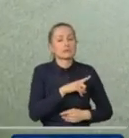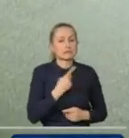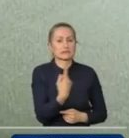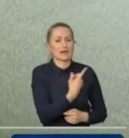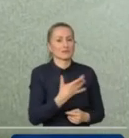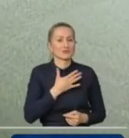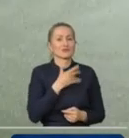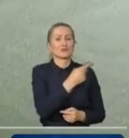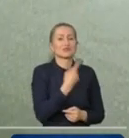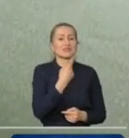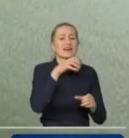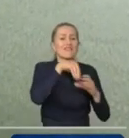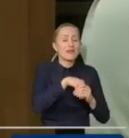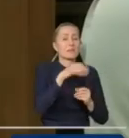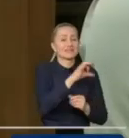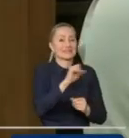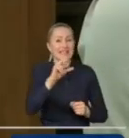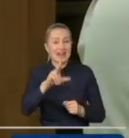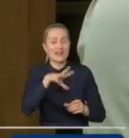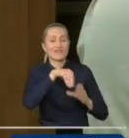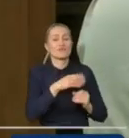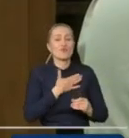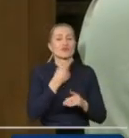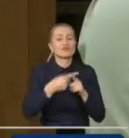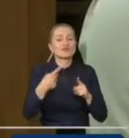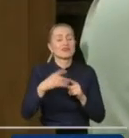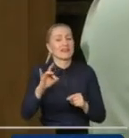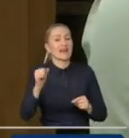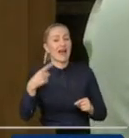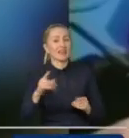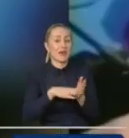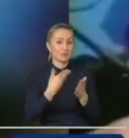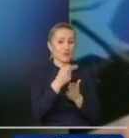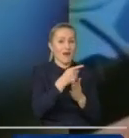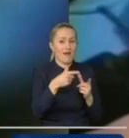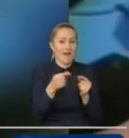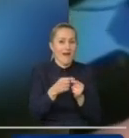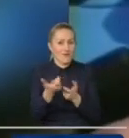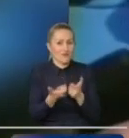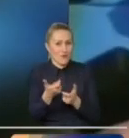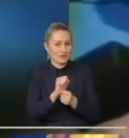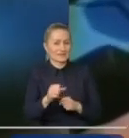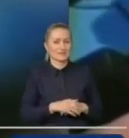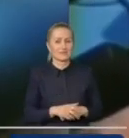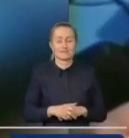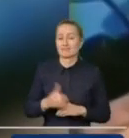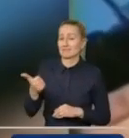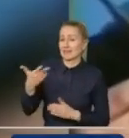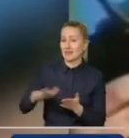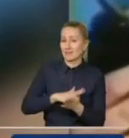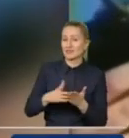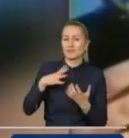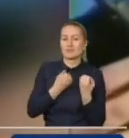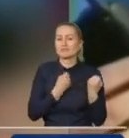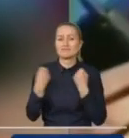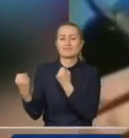prawdziwe unikaty. Są ssakami posiadającymi niektóre cechy gadów, na przykład składają jaja. Przez kilka miesięcy woził na treningi